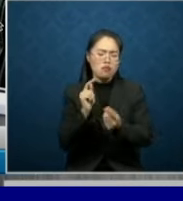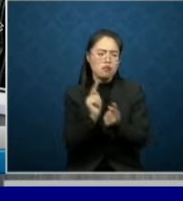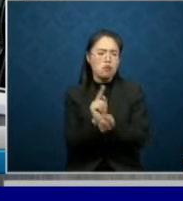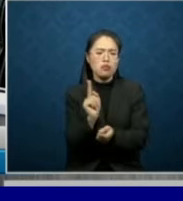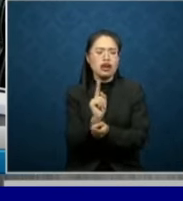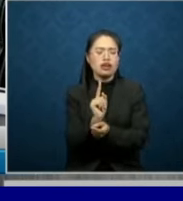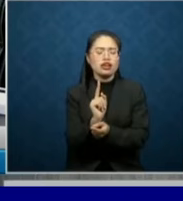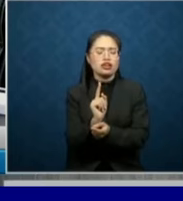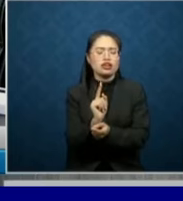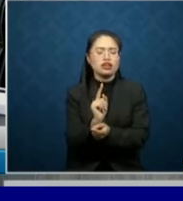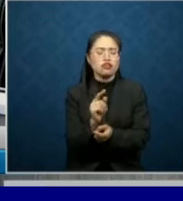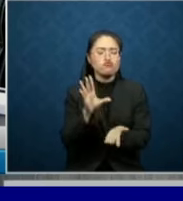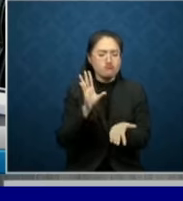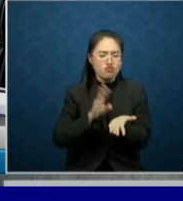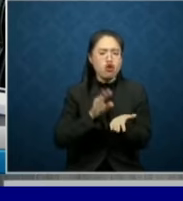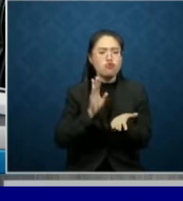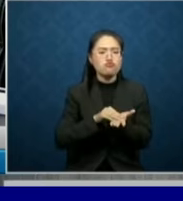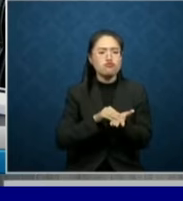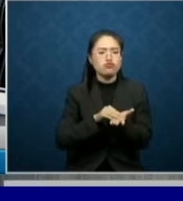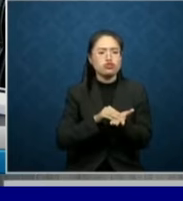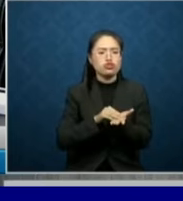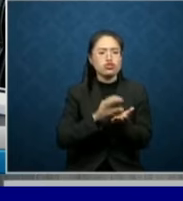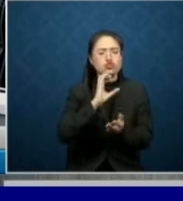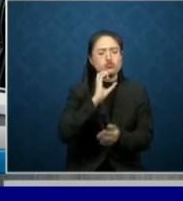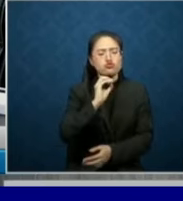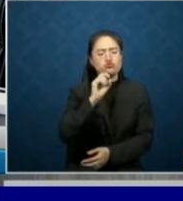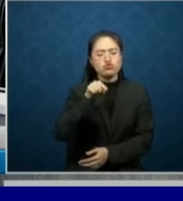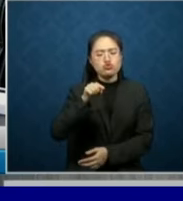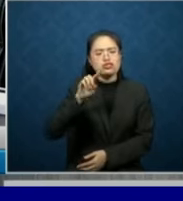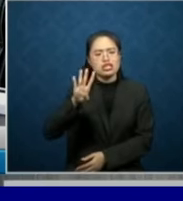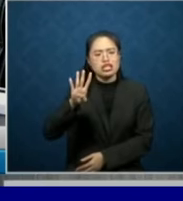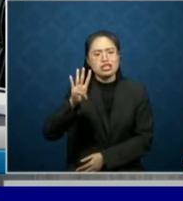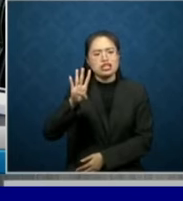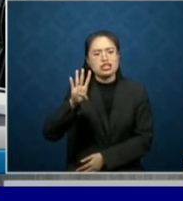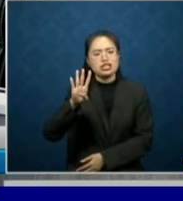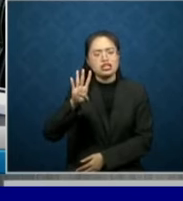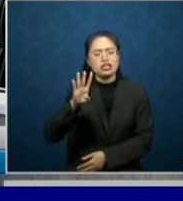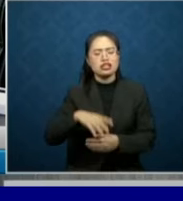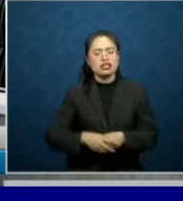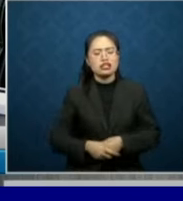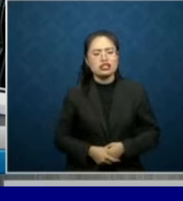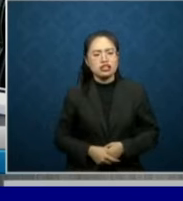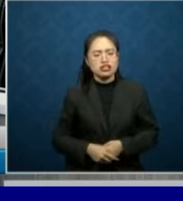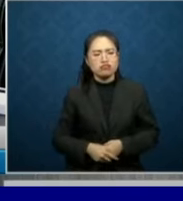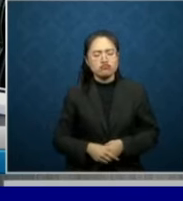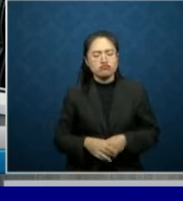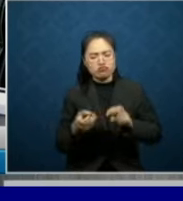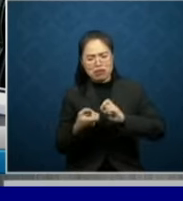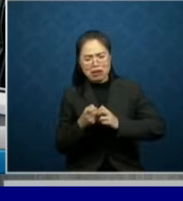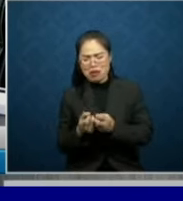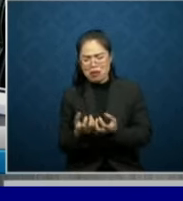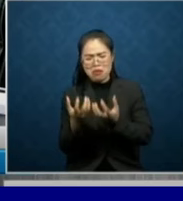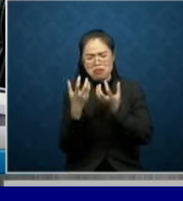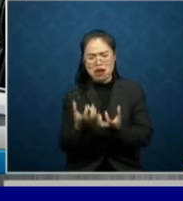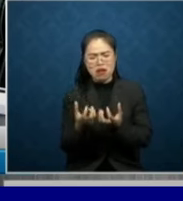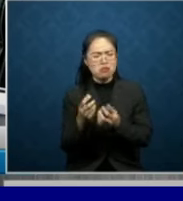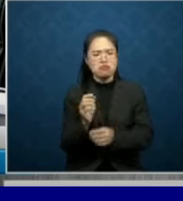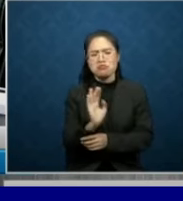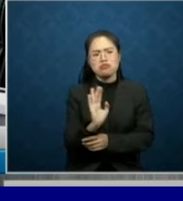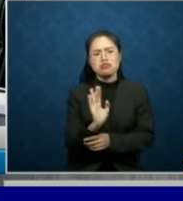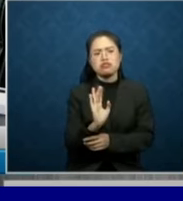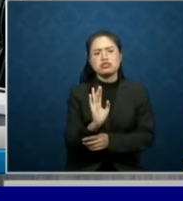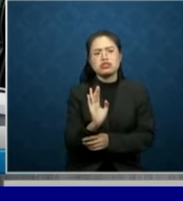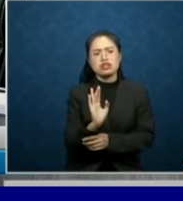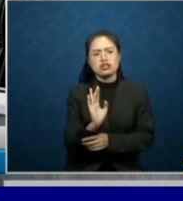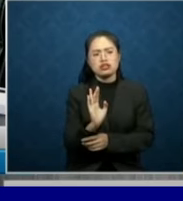คูณทางการคลังมีค่าเฉลี่ยอยู่ที่ 0.4 เท่านั้นไม่ได้เป็นพายุทอร์นาโด3เท่า4เท่า